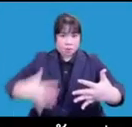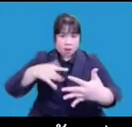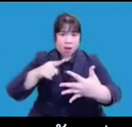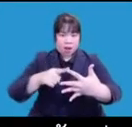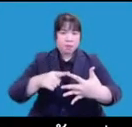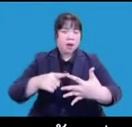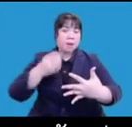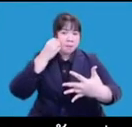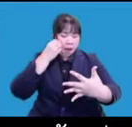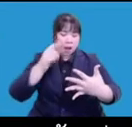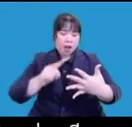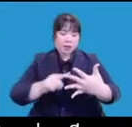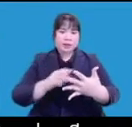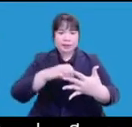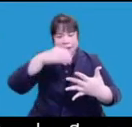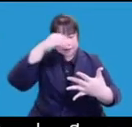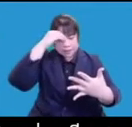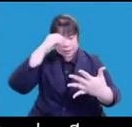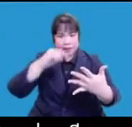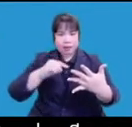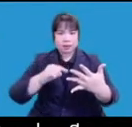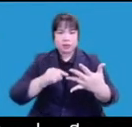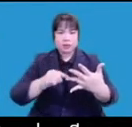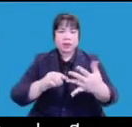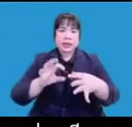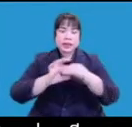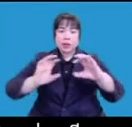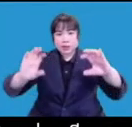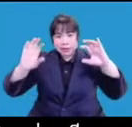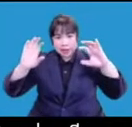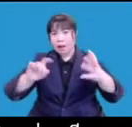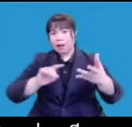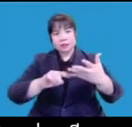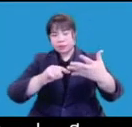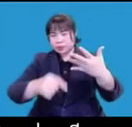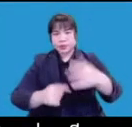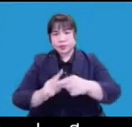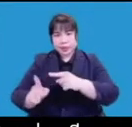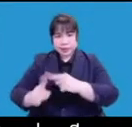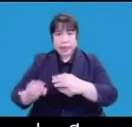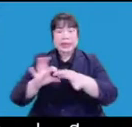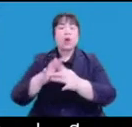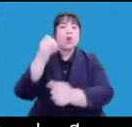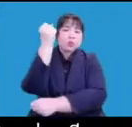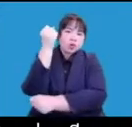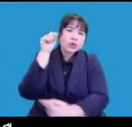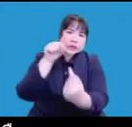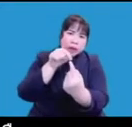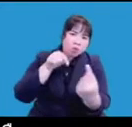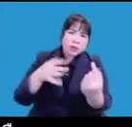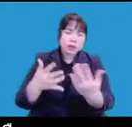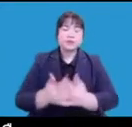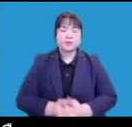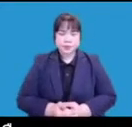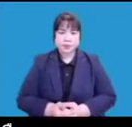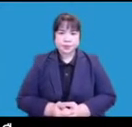พความเป็นอยู่การศึกษาการเงินและบริการรัฐนะฮะคือไม่ได้จนเฉพาะรายได้อย่างเดียวนะครับอาจจะจนเรื่องอื่นด้วย